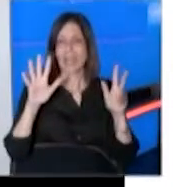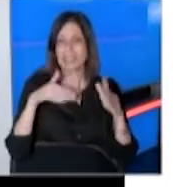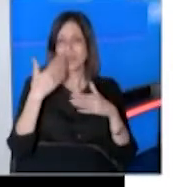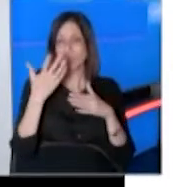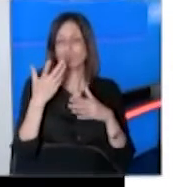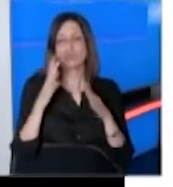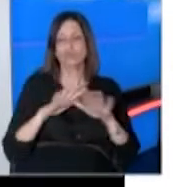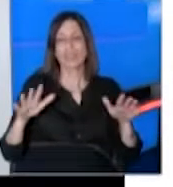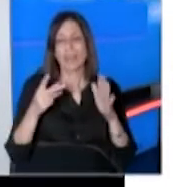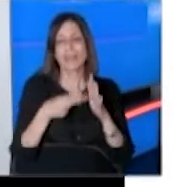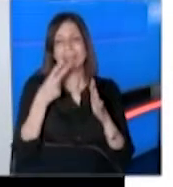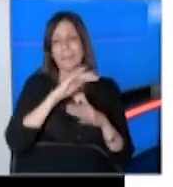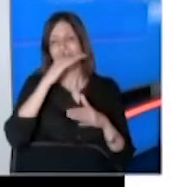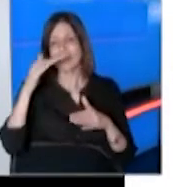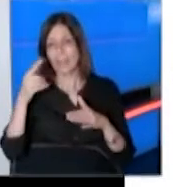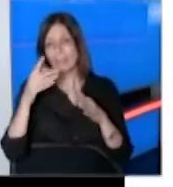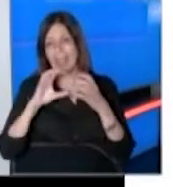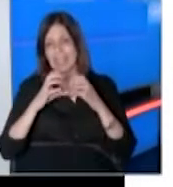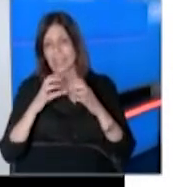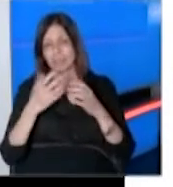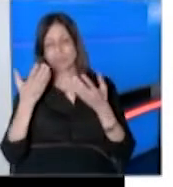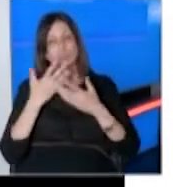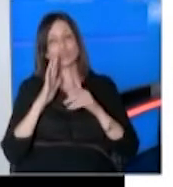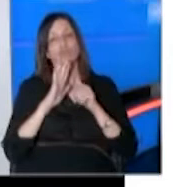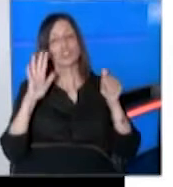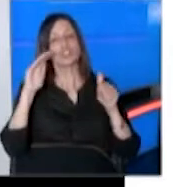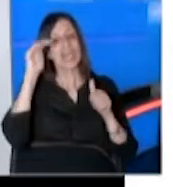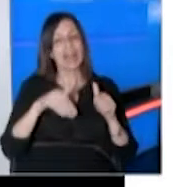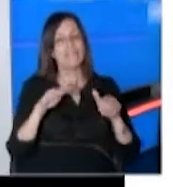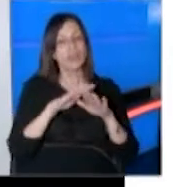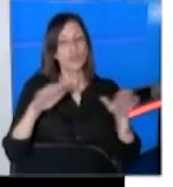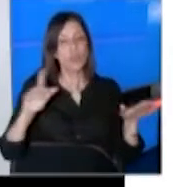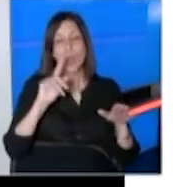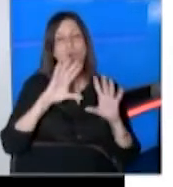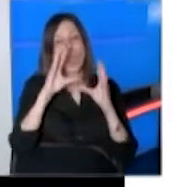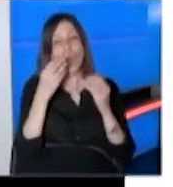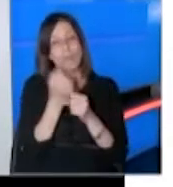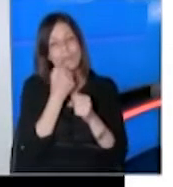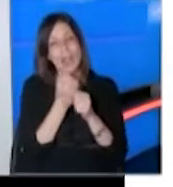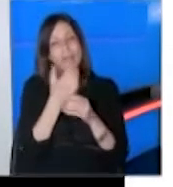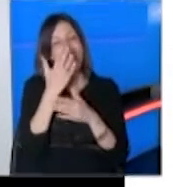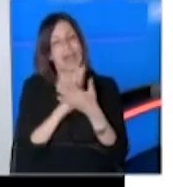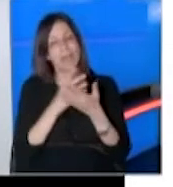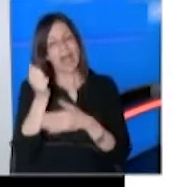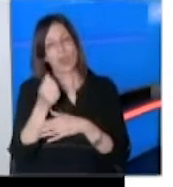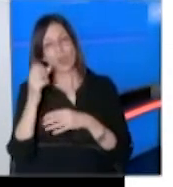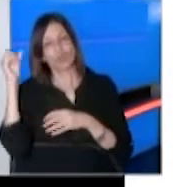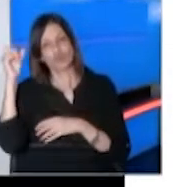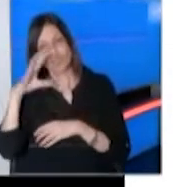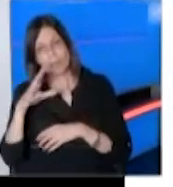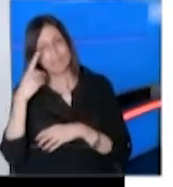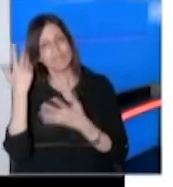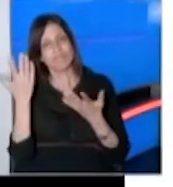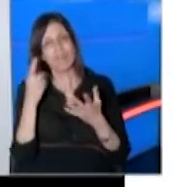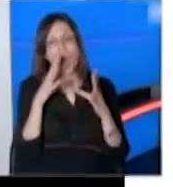לקיבוץ, אחד, שנהיה לו פתאום 16,000 דונם. 16,000 דונם, לא כולם מופעלים, חלקם חקלאות שמש, חלקם לא יודע מה.